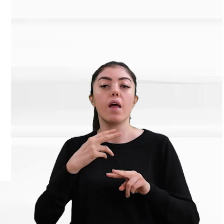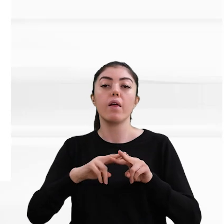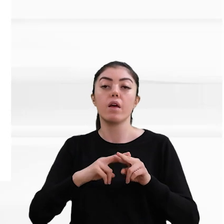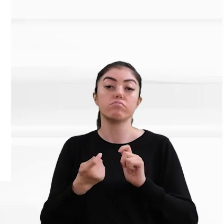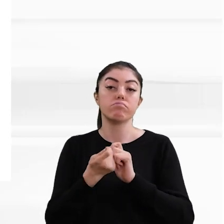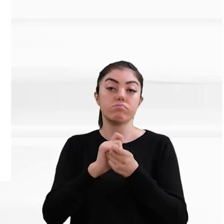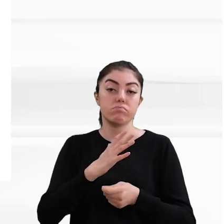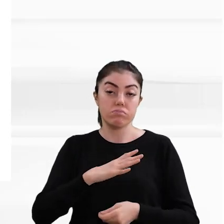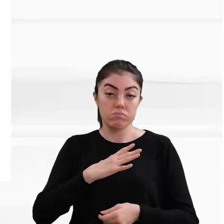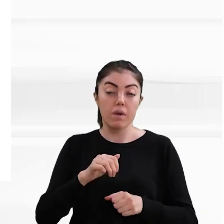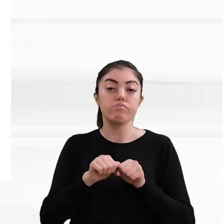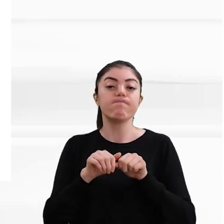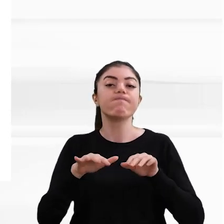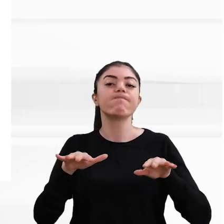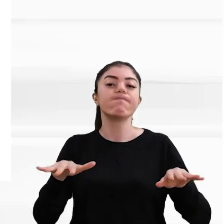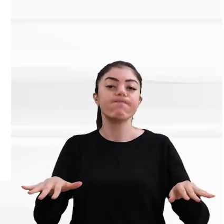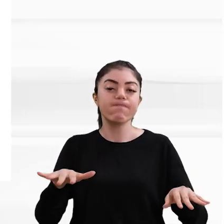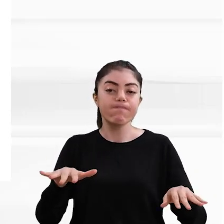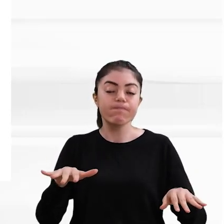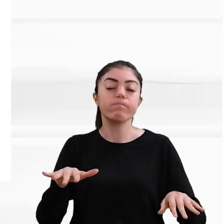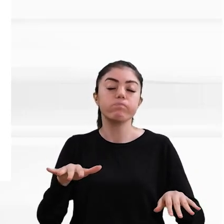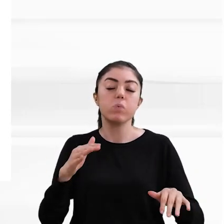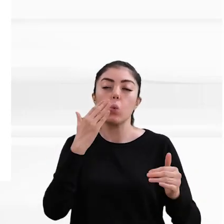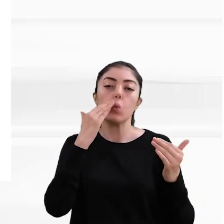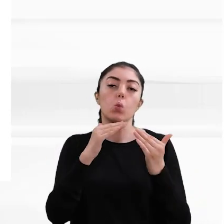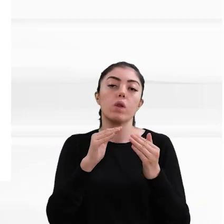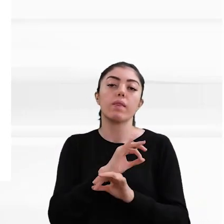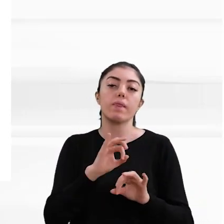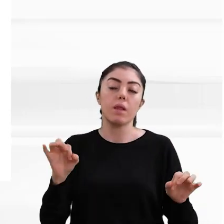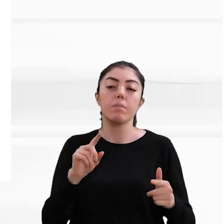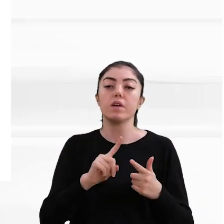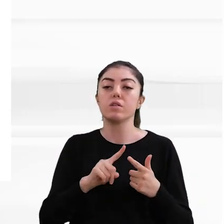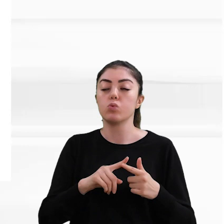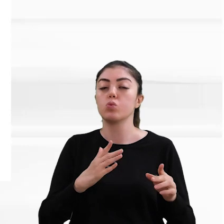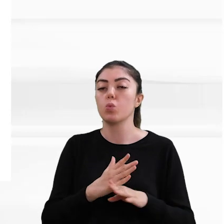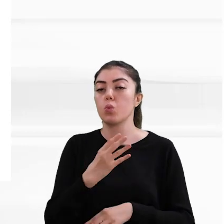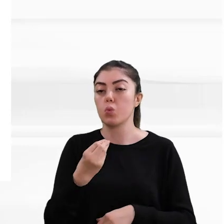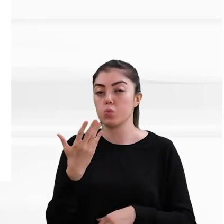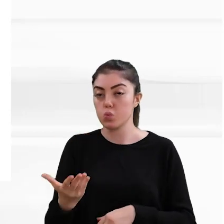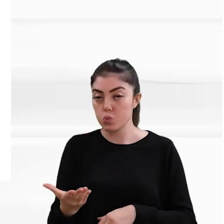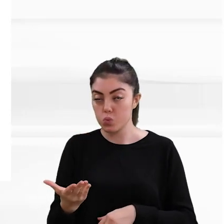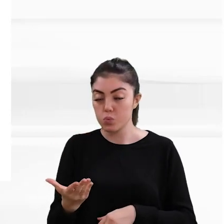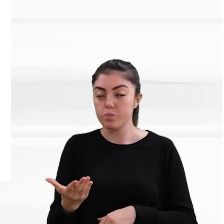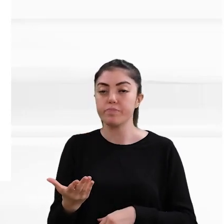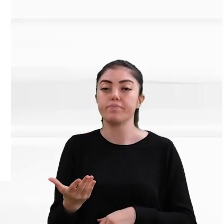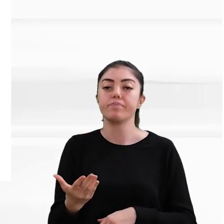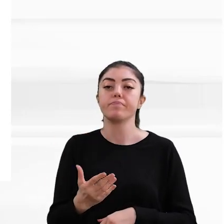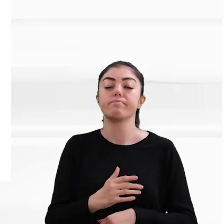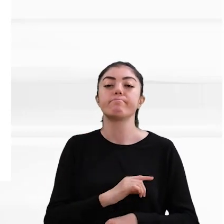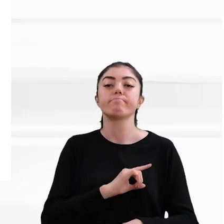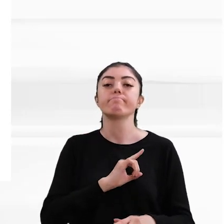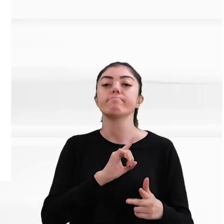Uyarılan atomların temel enerji seviyesine dönerken bir foton yayınlaması yani ışıma yapması söz konusudur. Yani ikinci öncülümüz